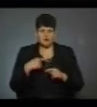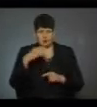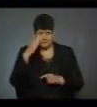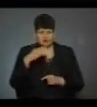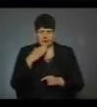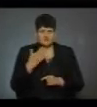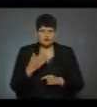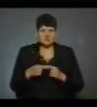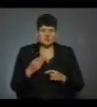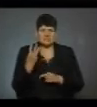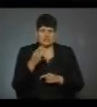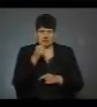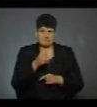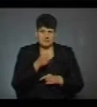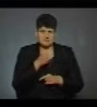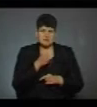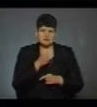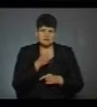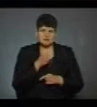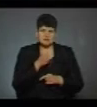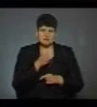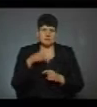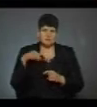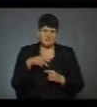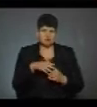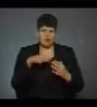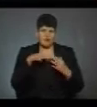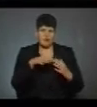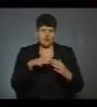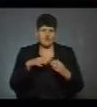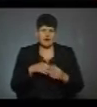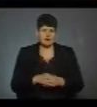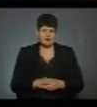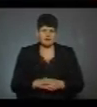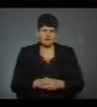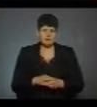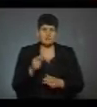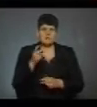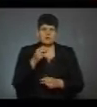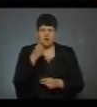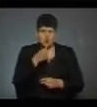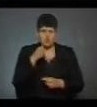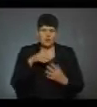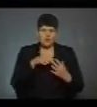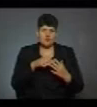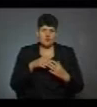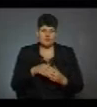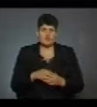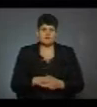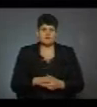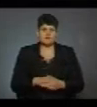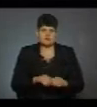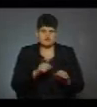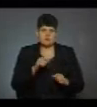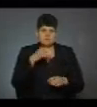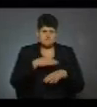через 3 місяці пішов воювати. І 1,5 року він воював, мстив за сина.